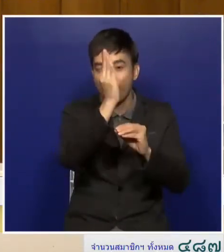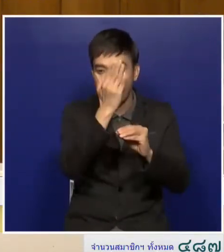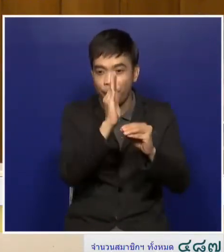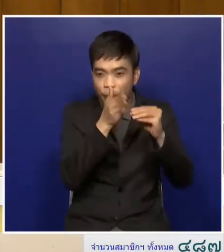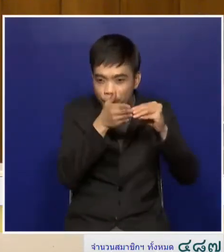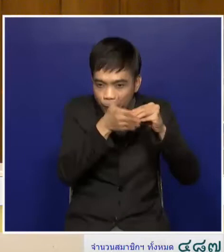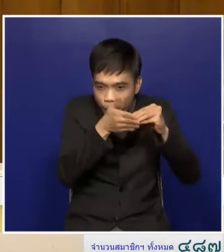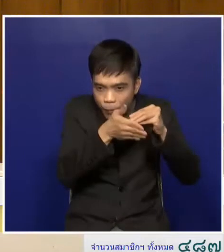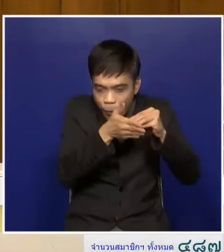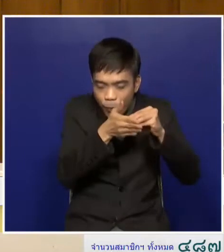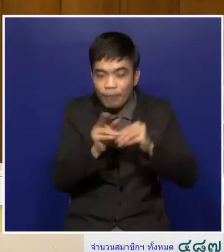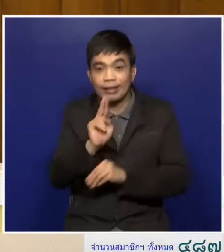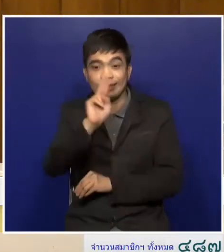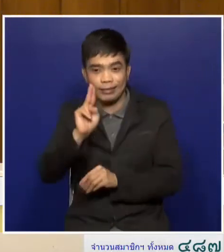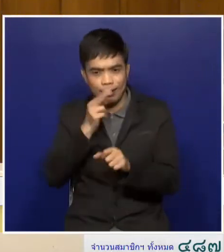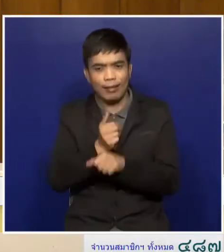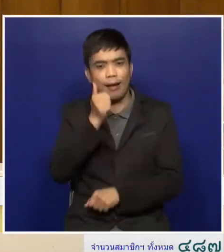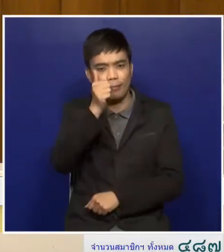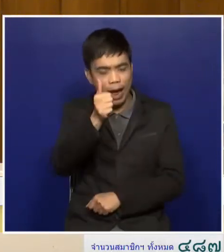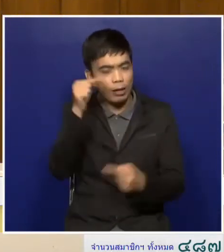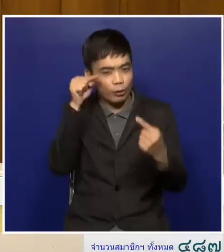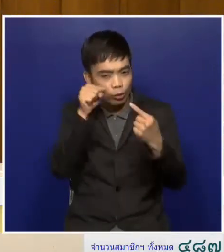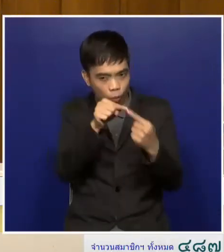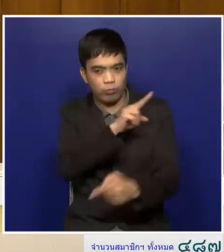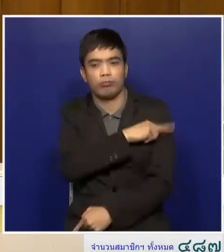ใช้ได้ในทางการแพทย